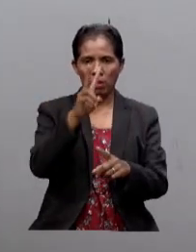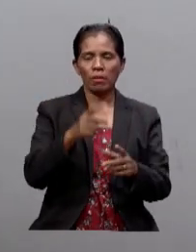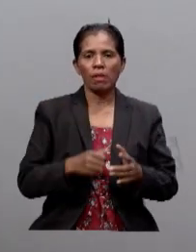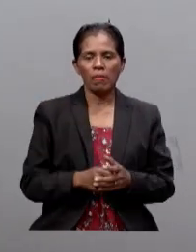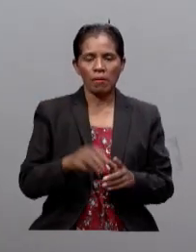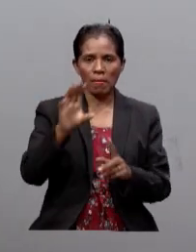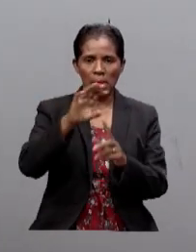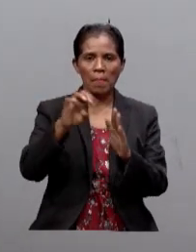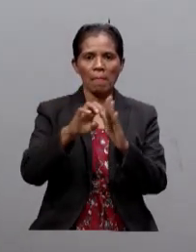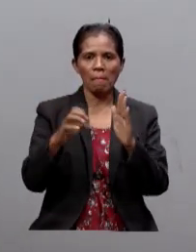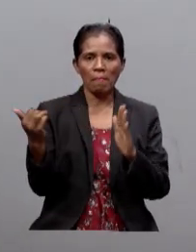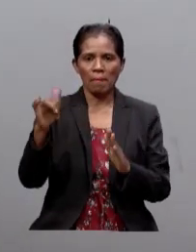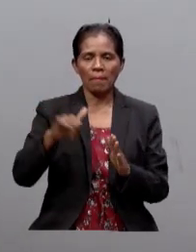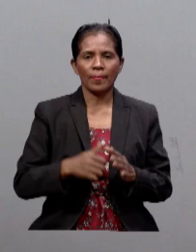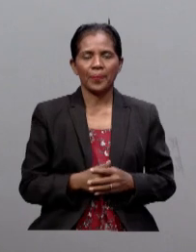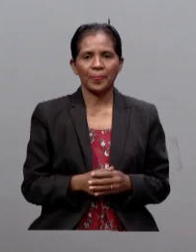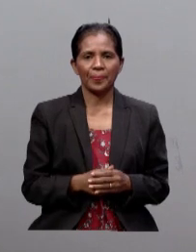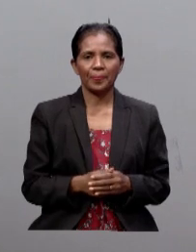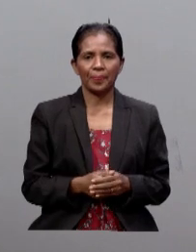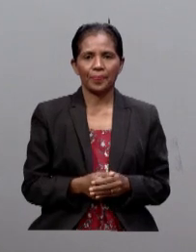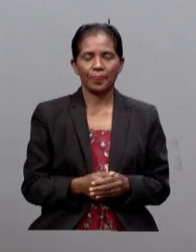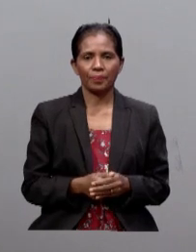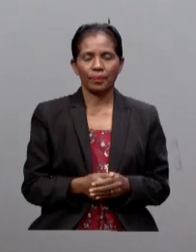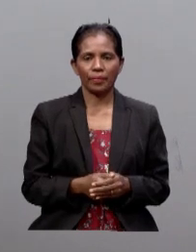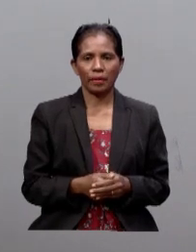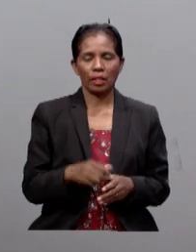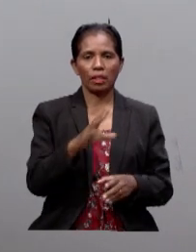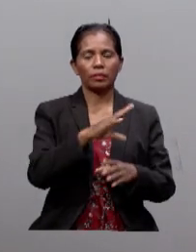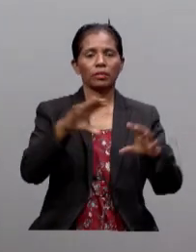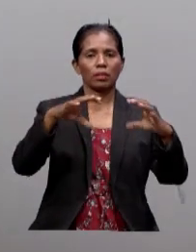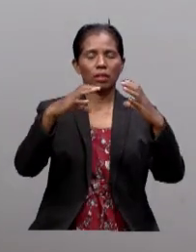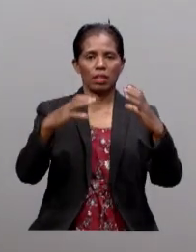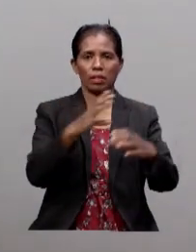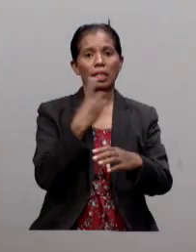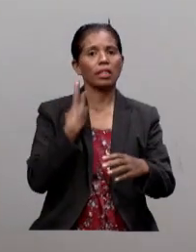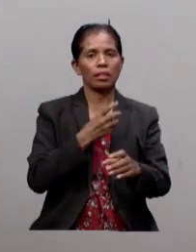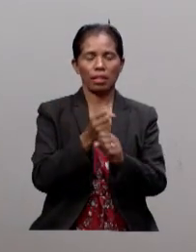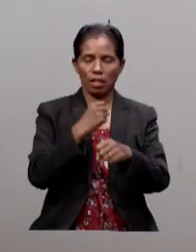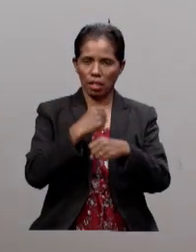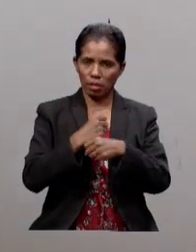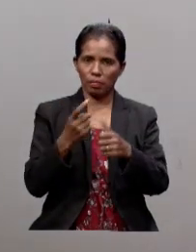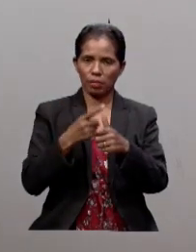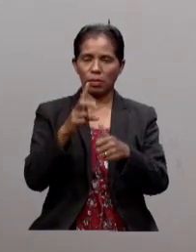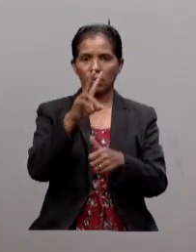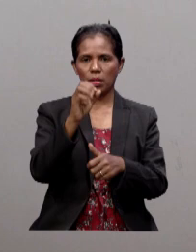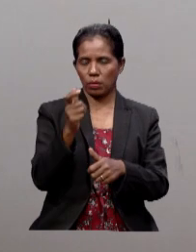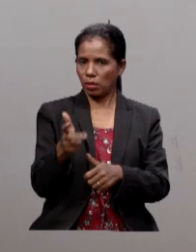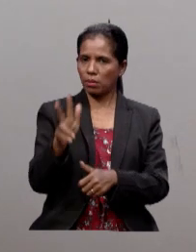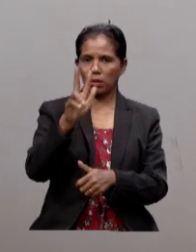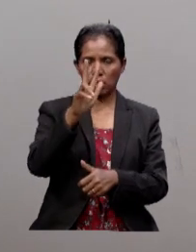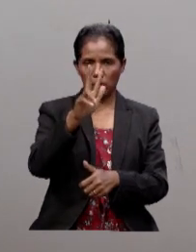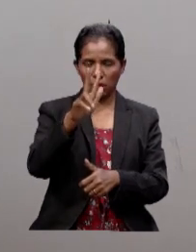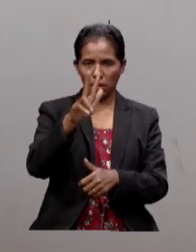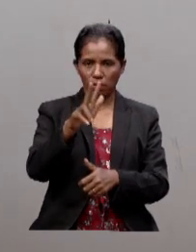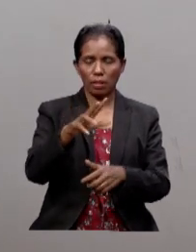komandansira, membros konsil, ke Konsil Superior ne ta halo da ulu ke 2023, mas komposisi de